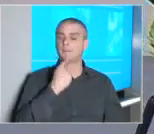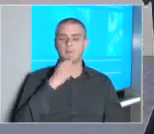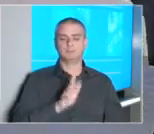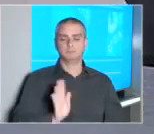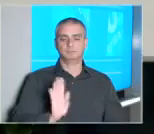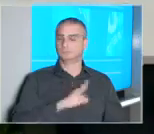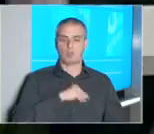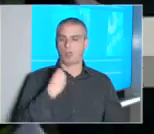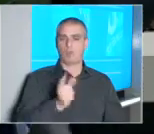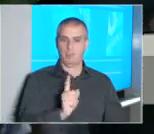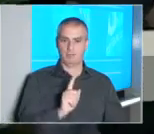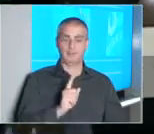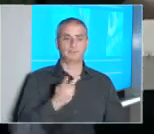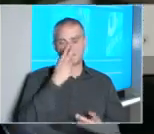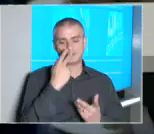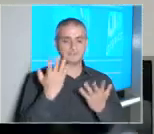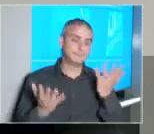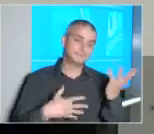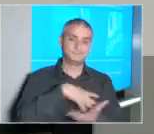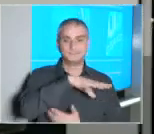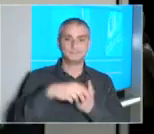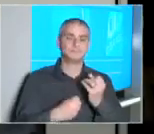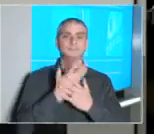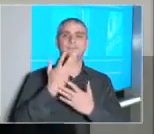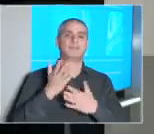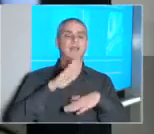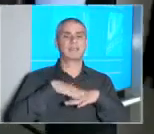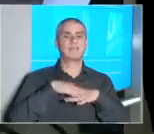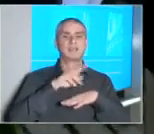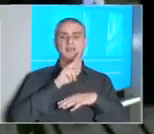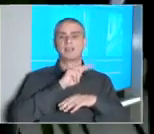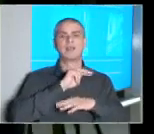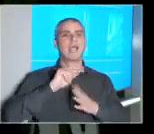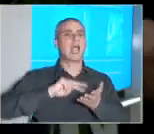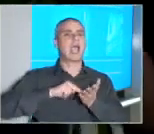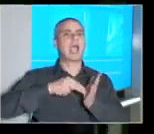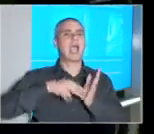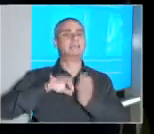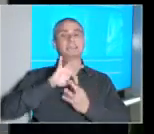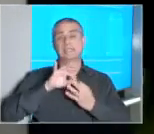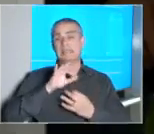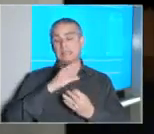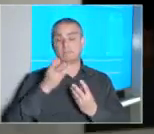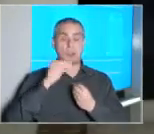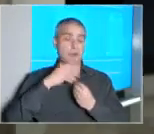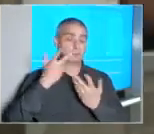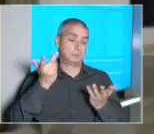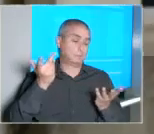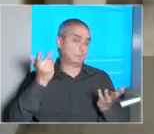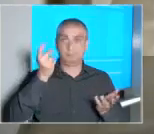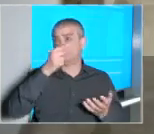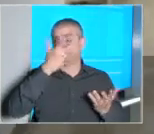לא. ולכן מנסים לתפור עכשיו ואולי את תיק הנושאים האסטרטגיים, שזה עוד איזשהו תואר